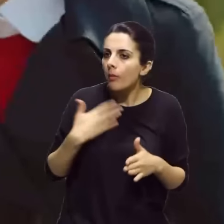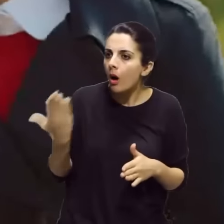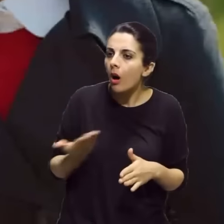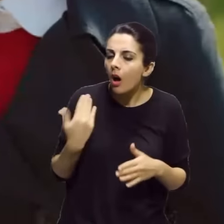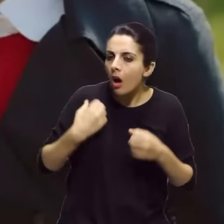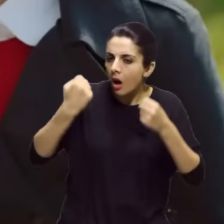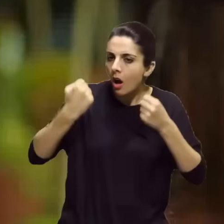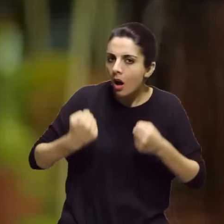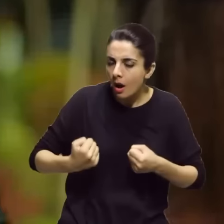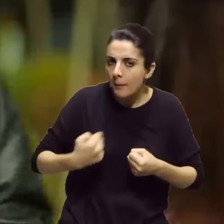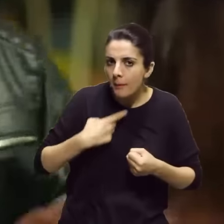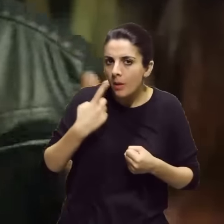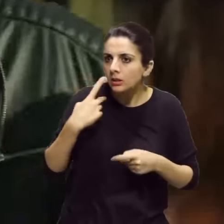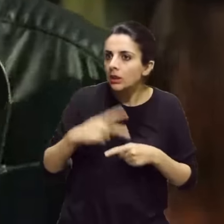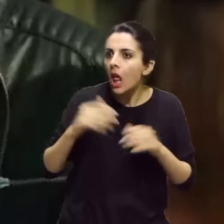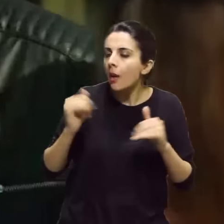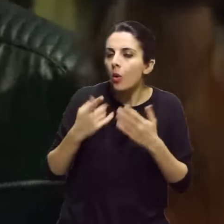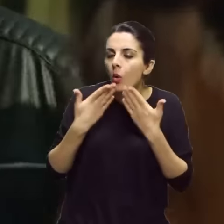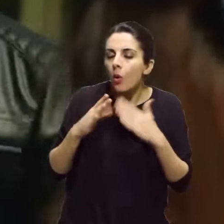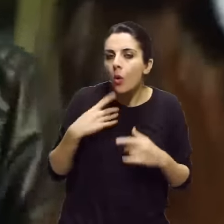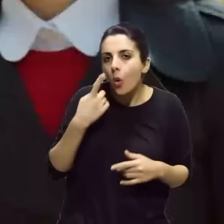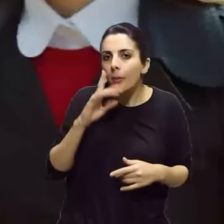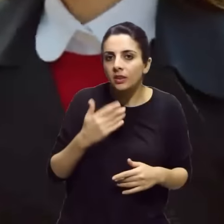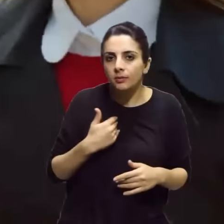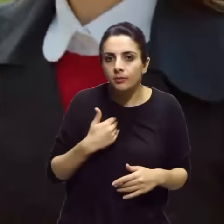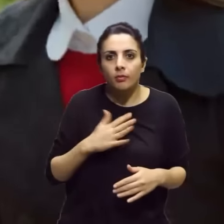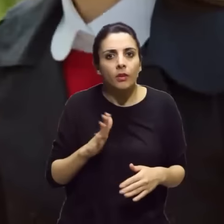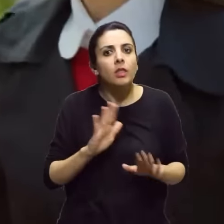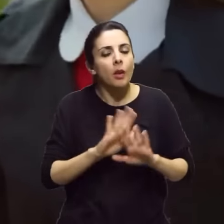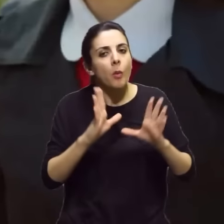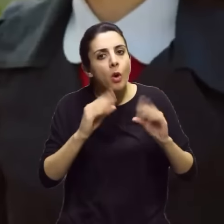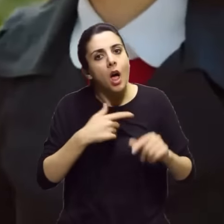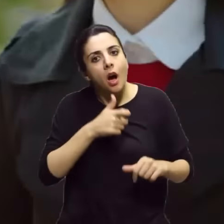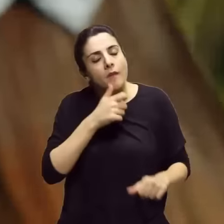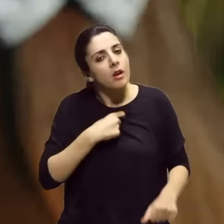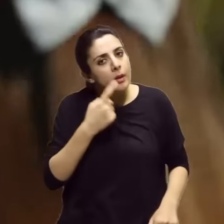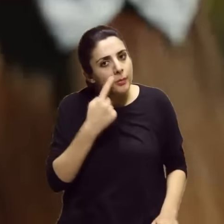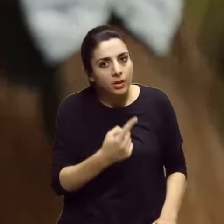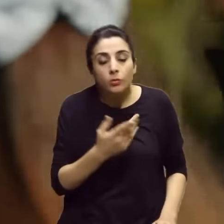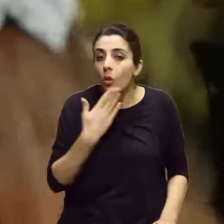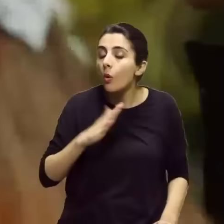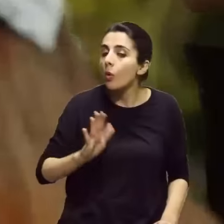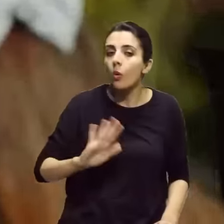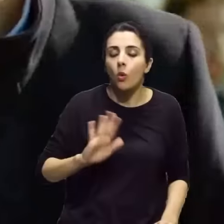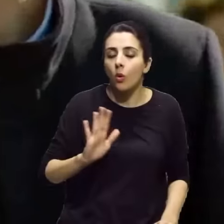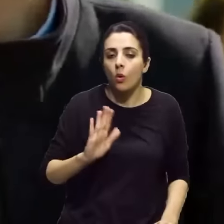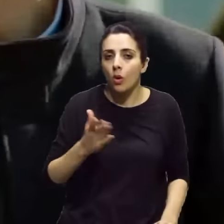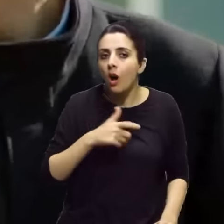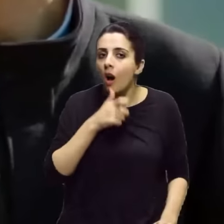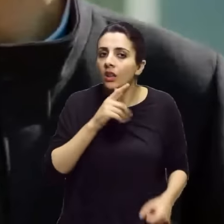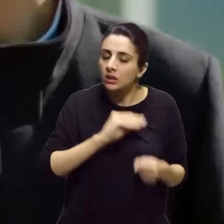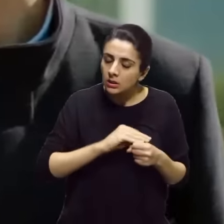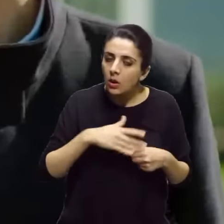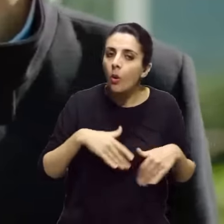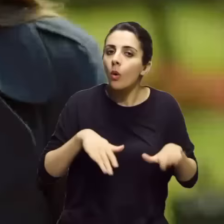bayağıdır burada oturuyoruz. Yani yok Zeyno falan yok. Görmedik. Görmedik. İyi tamam o zaman. Biz kantine bakalım Ömer. Yok hocam yok şey. Kantinde